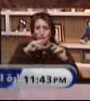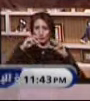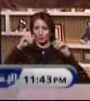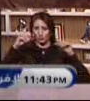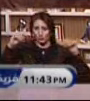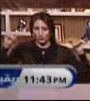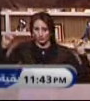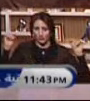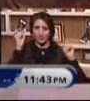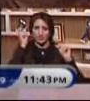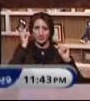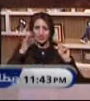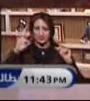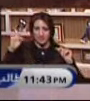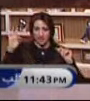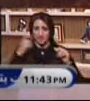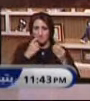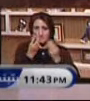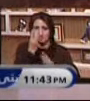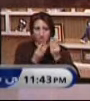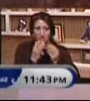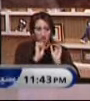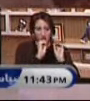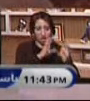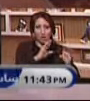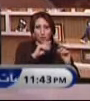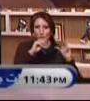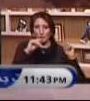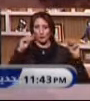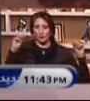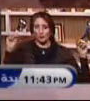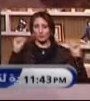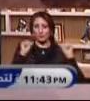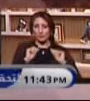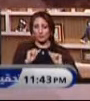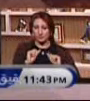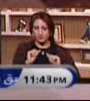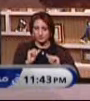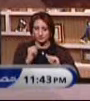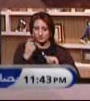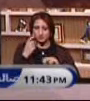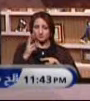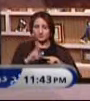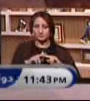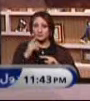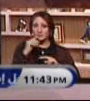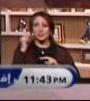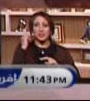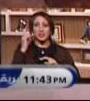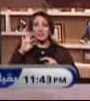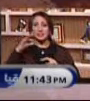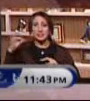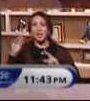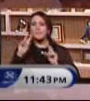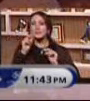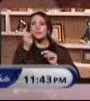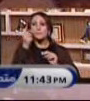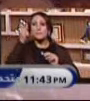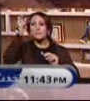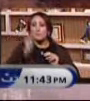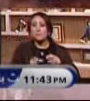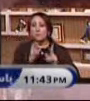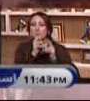مختلط بحاجات تانية. ففي ناس بالشكل ده، فاحنا اللي من قطع الذهب يختلف عن ايه اللي من